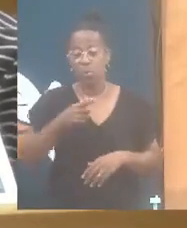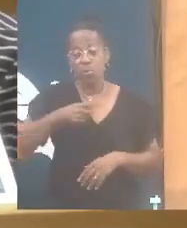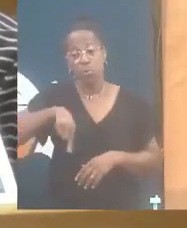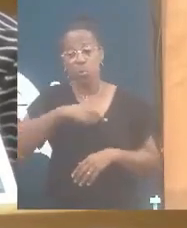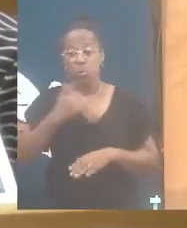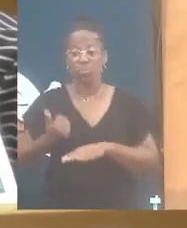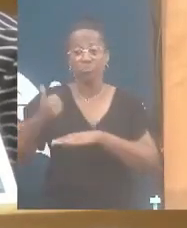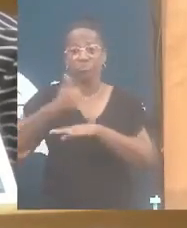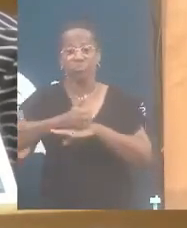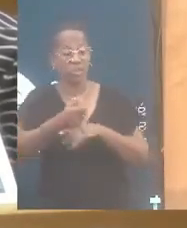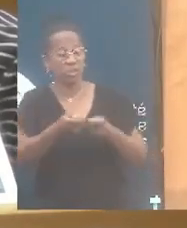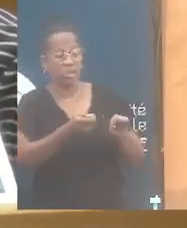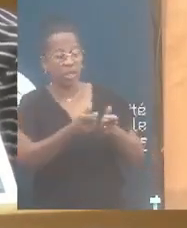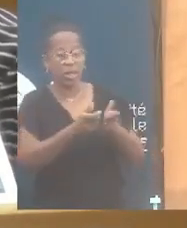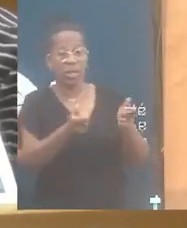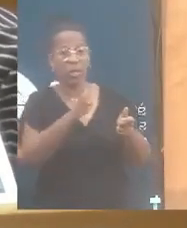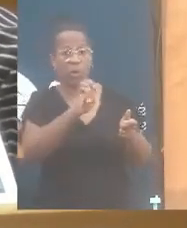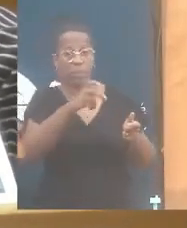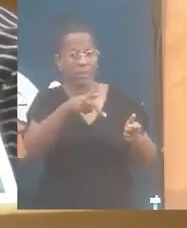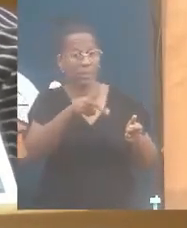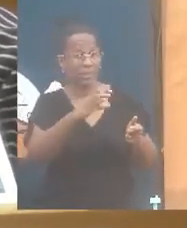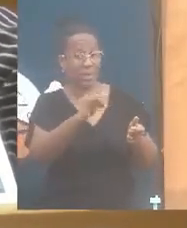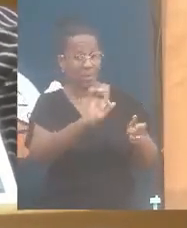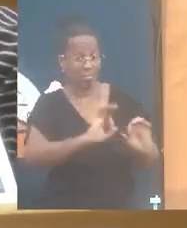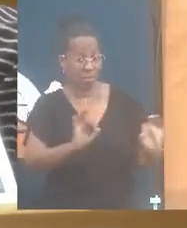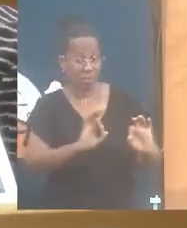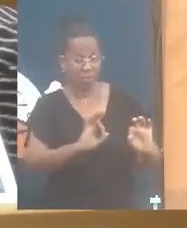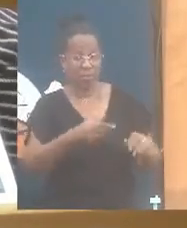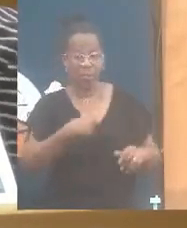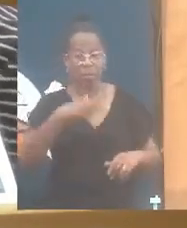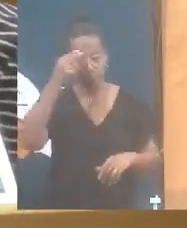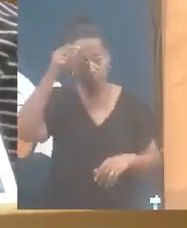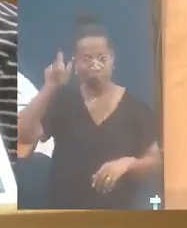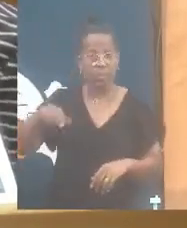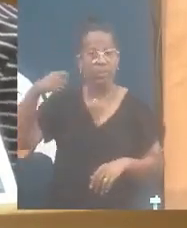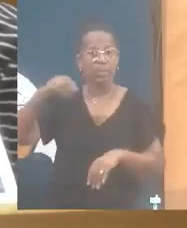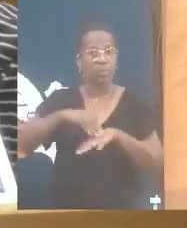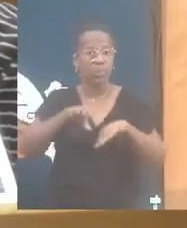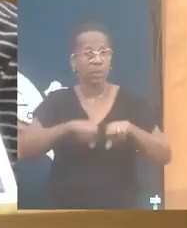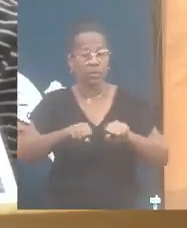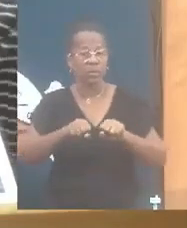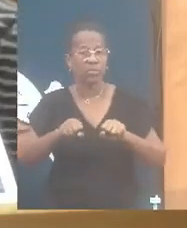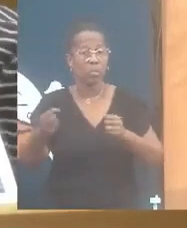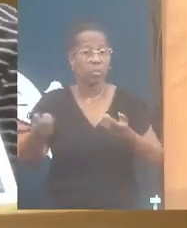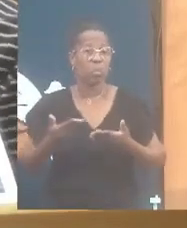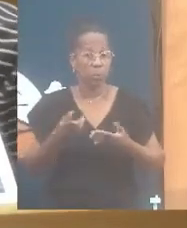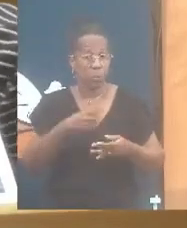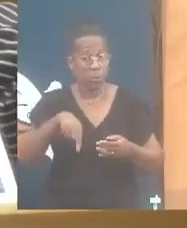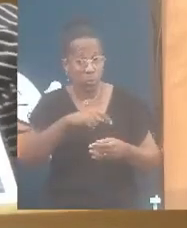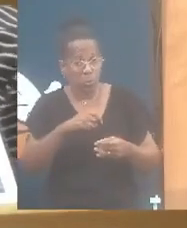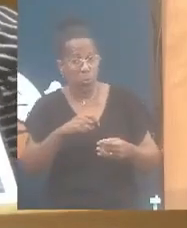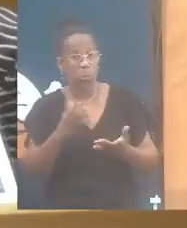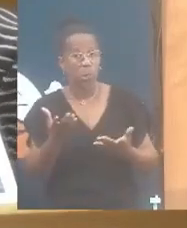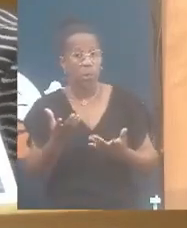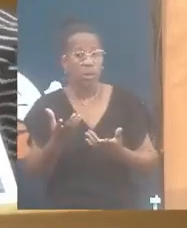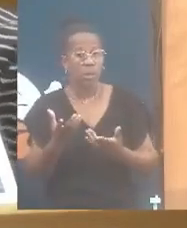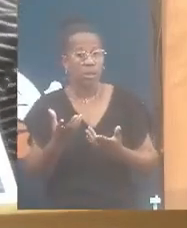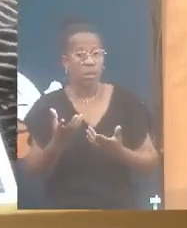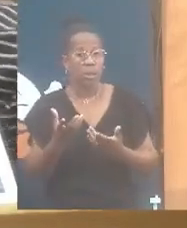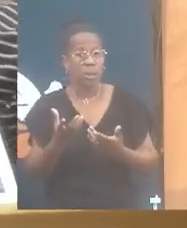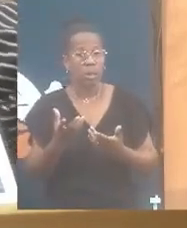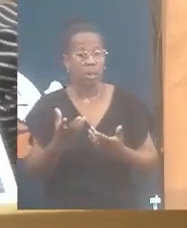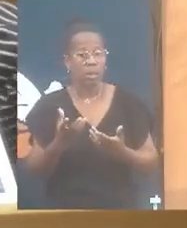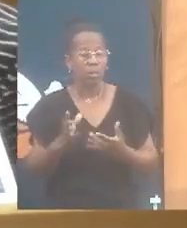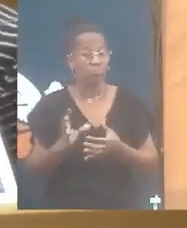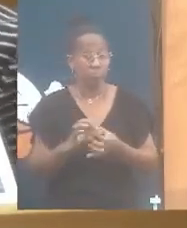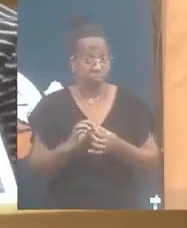EPCI. Alors, je comprends bien, le PCE nous propose de nous associer à ce contrat. Et donc,